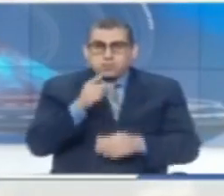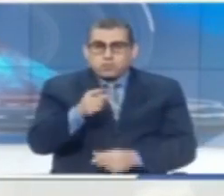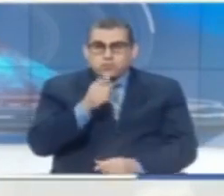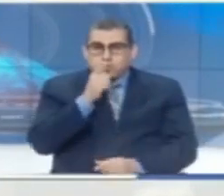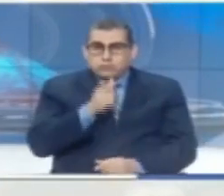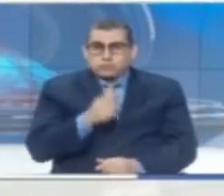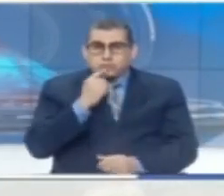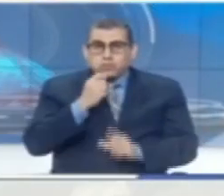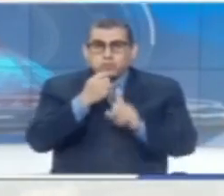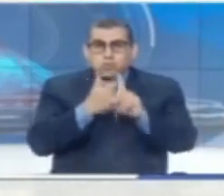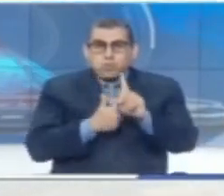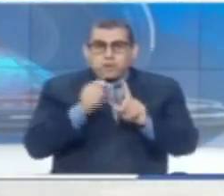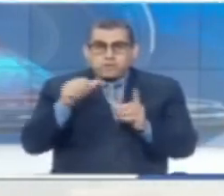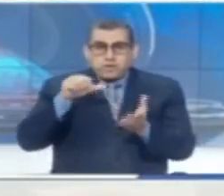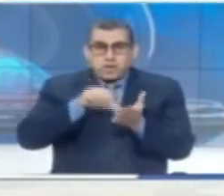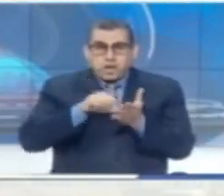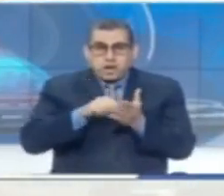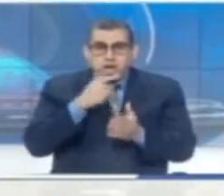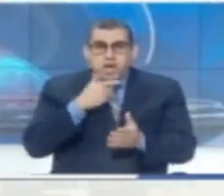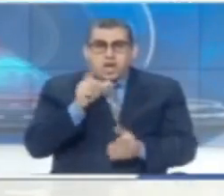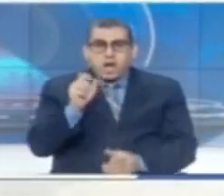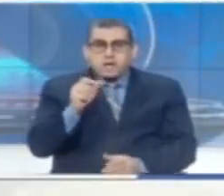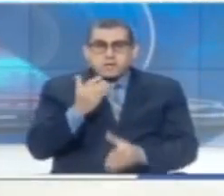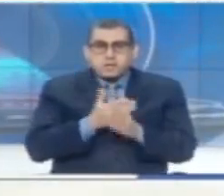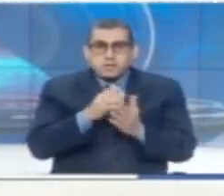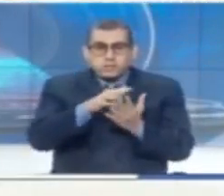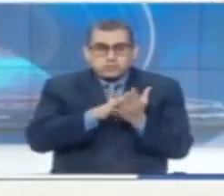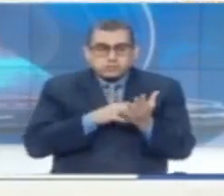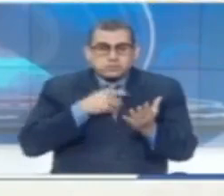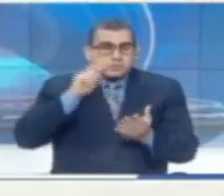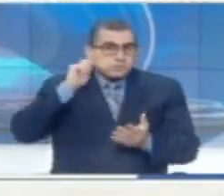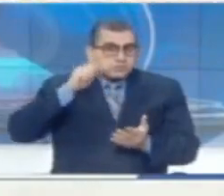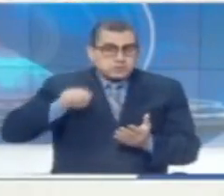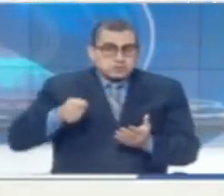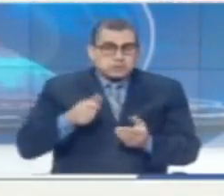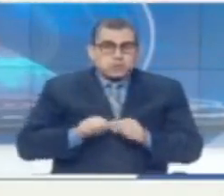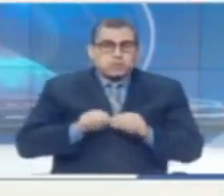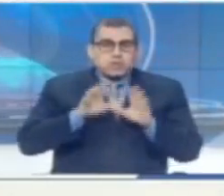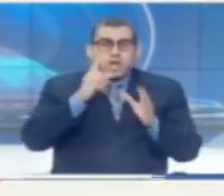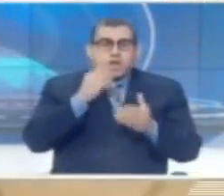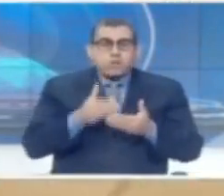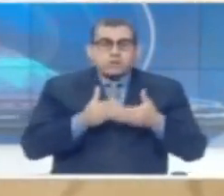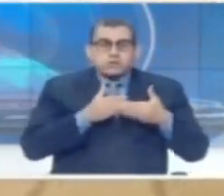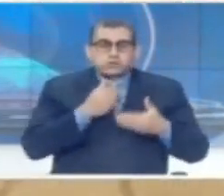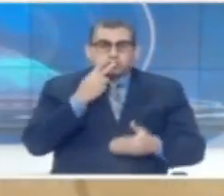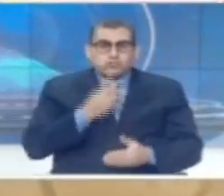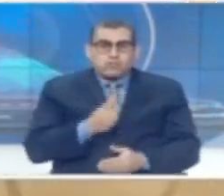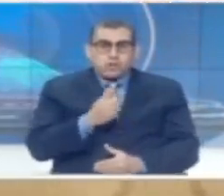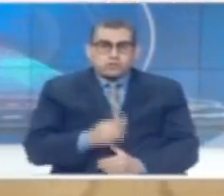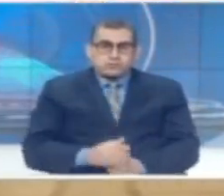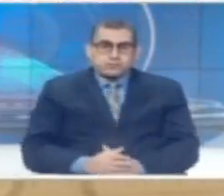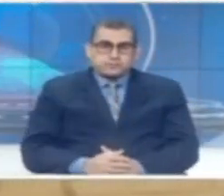إلى أن تركيز الوفد الإيراني يتركز على وثيقة رفع العقوبات.